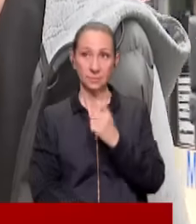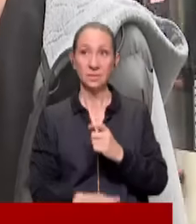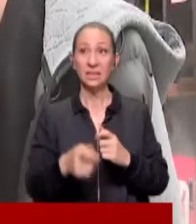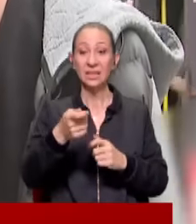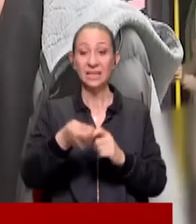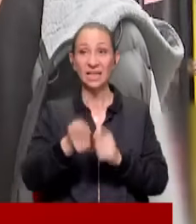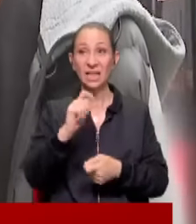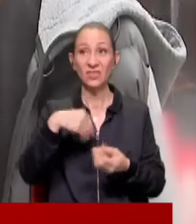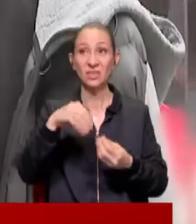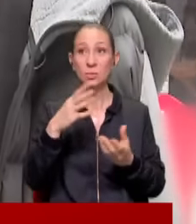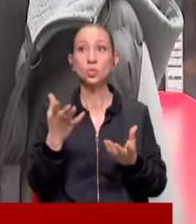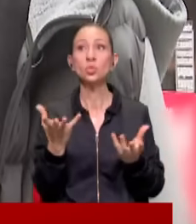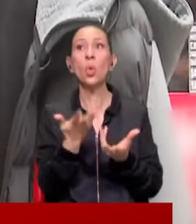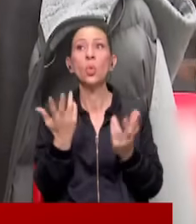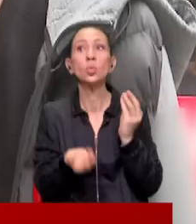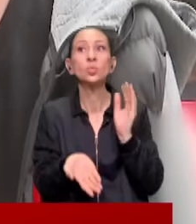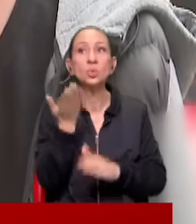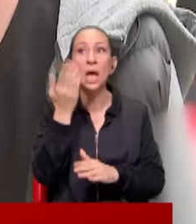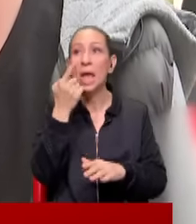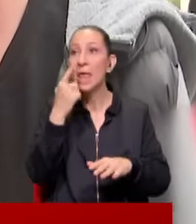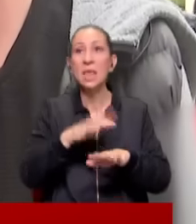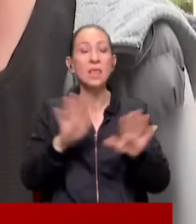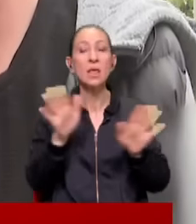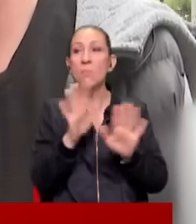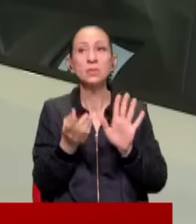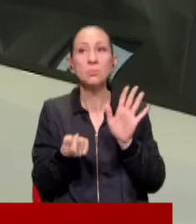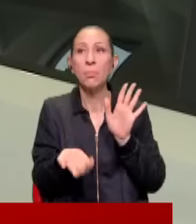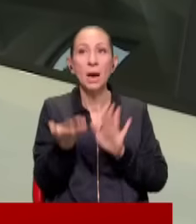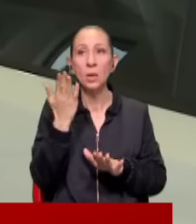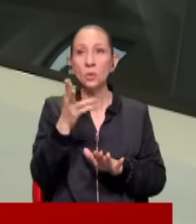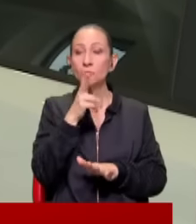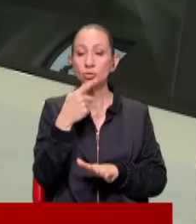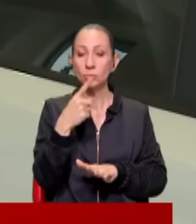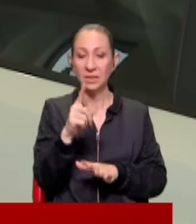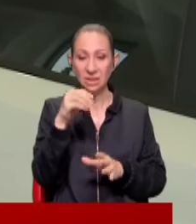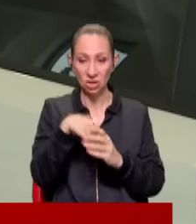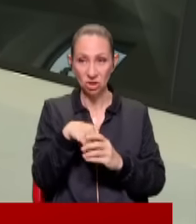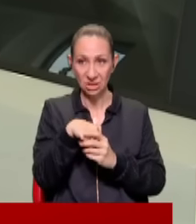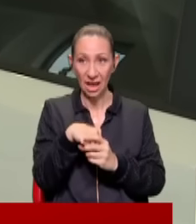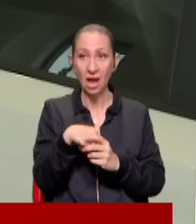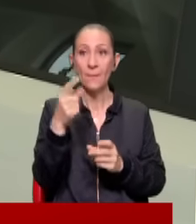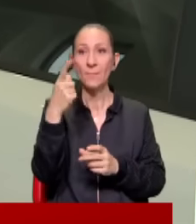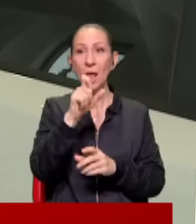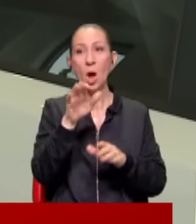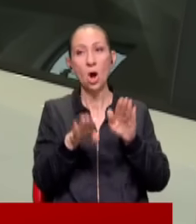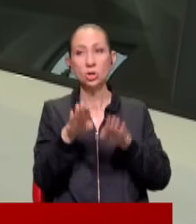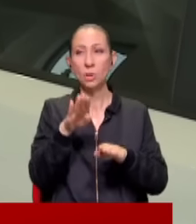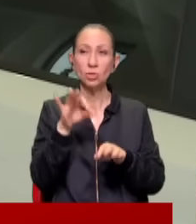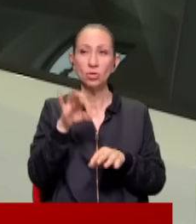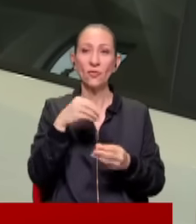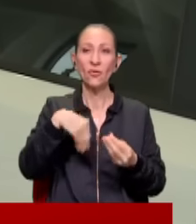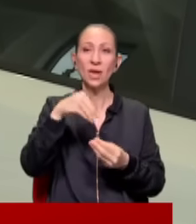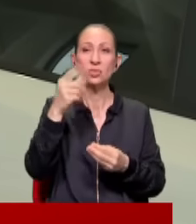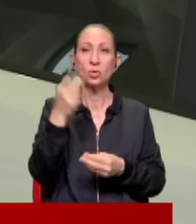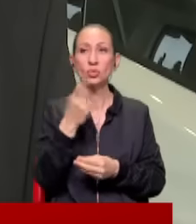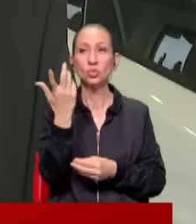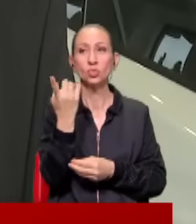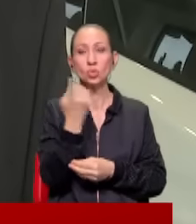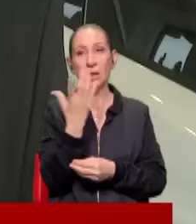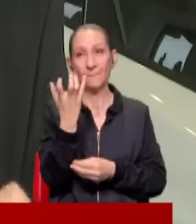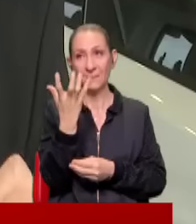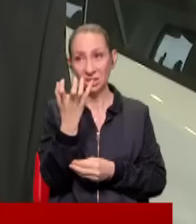Kredi faizleri nasıl? Çok yüksek, inanılmaz derecede yüksek. 300 bin lira içinde aylık ortalama şu an faiz oranları